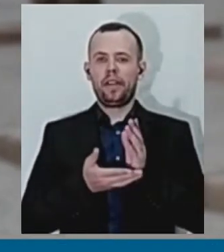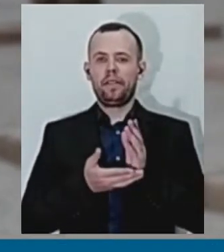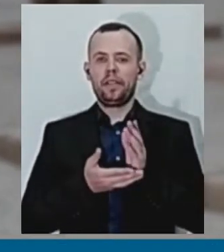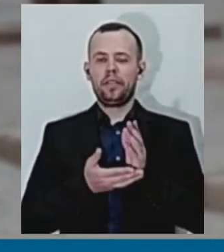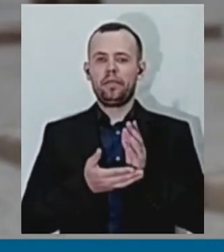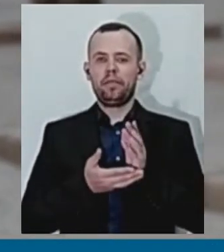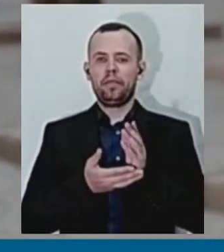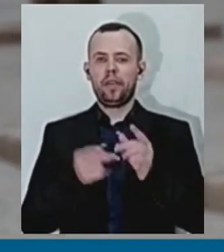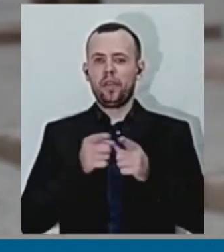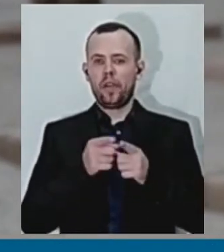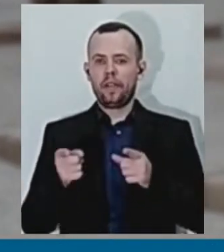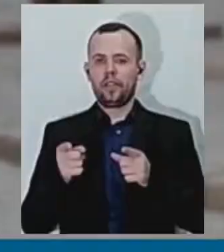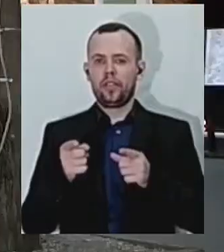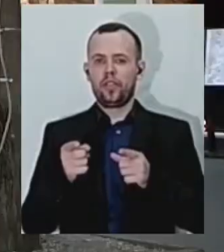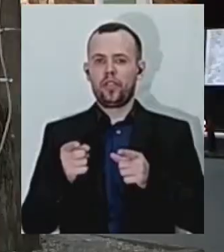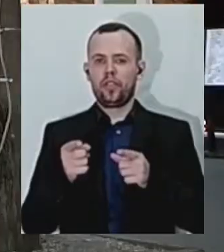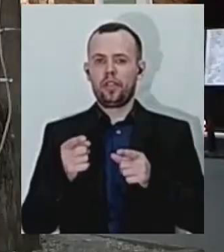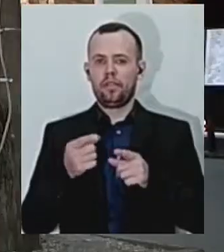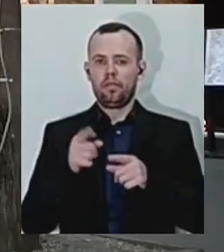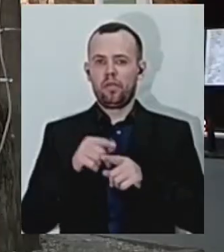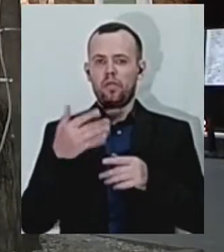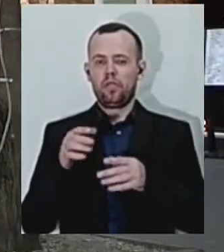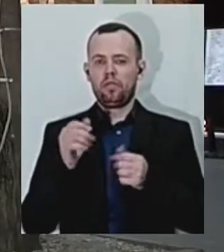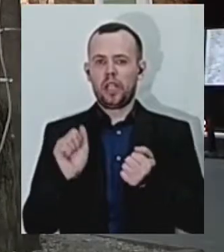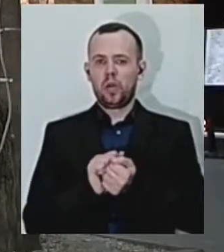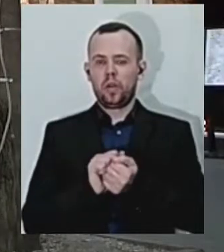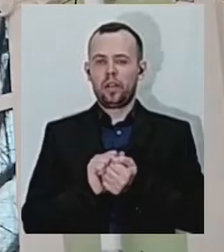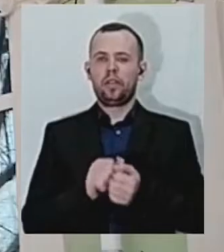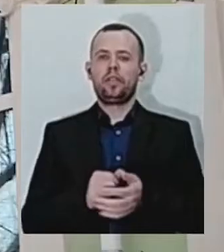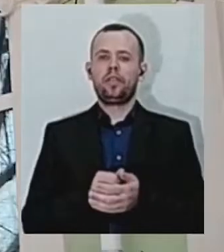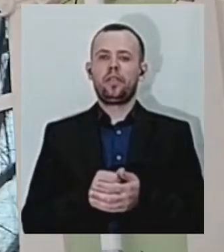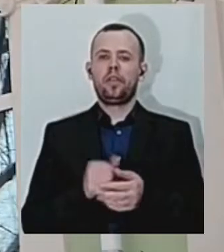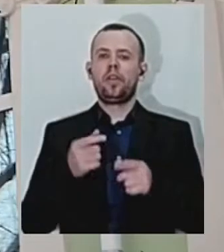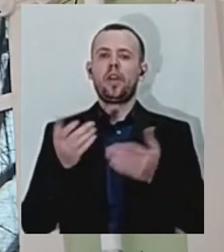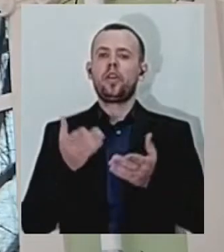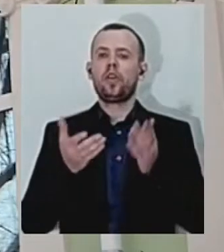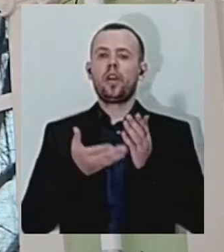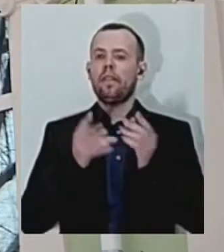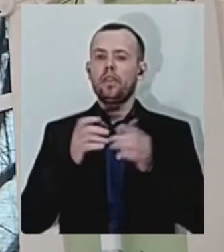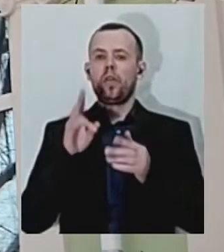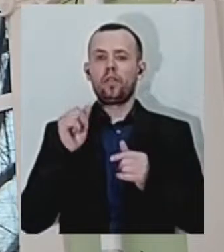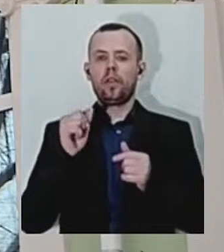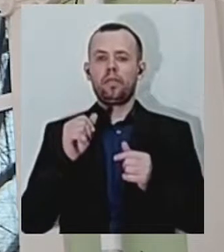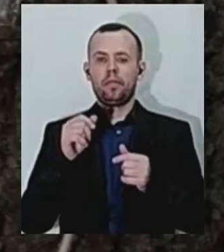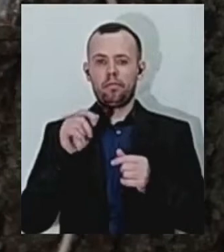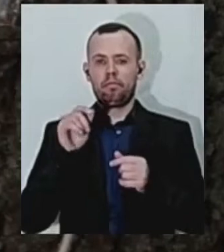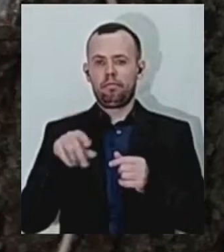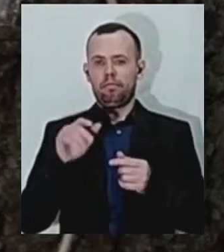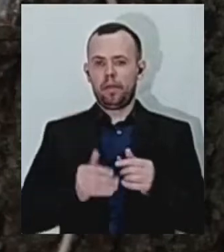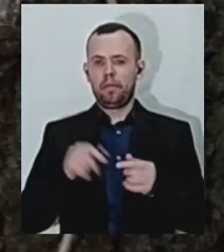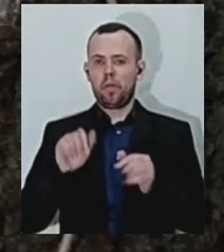лет подвергаются засыханию. Якщо дерева не очистяться, на підприємців можуть накласти штраф – від 50 до